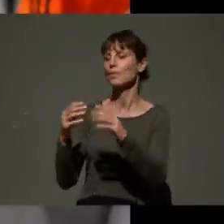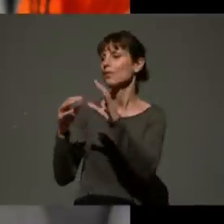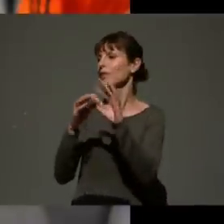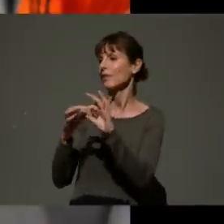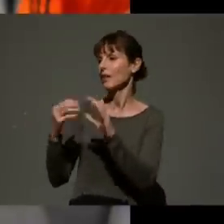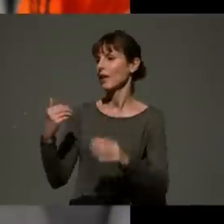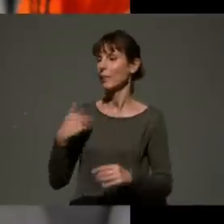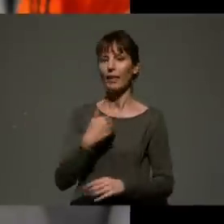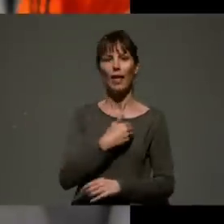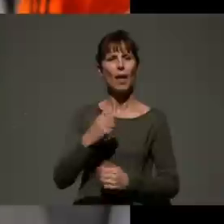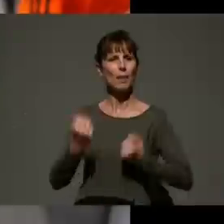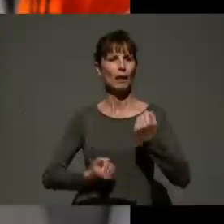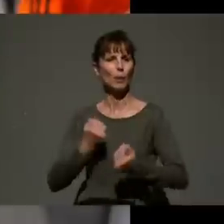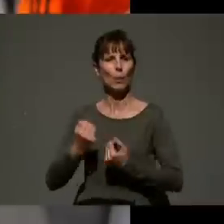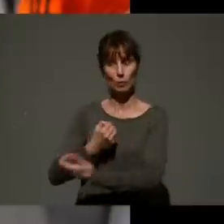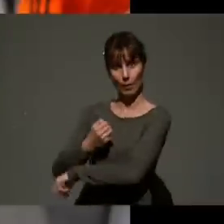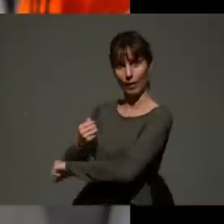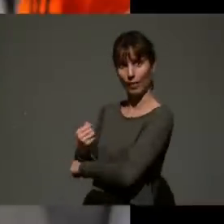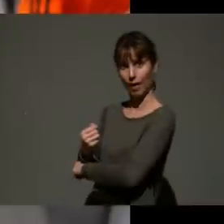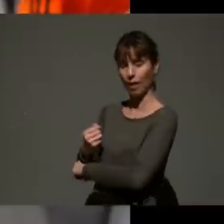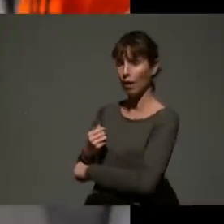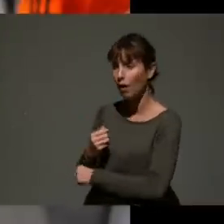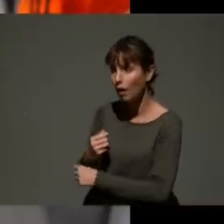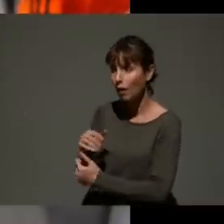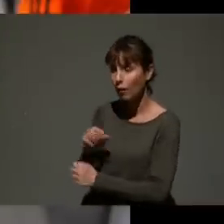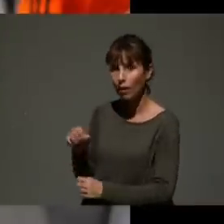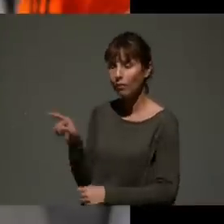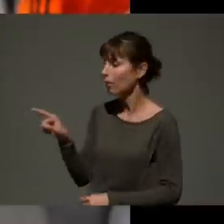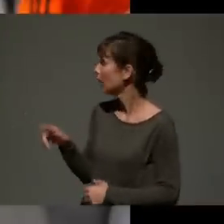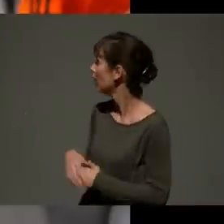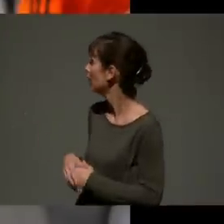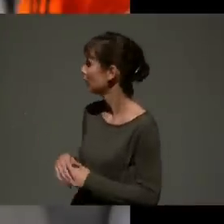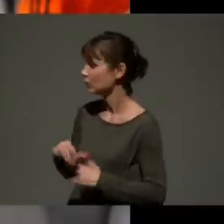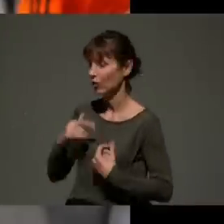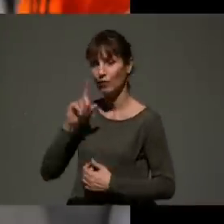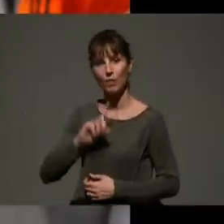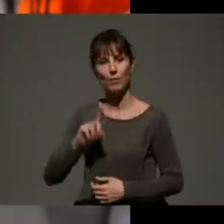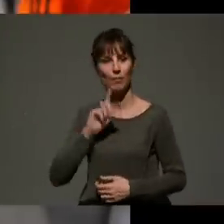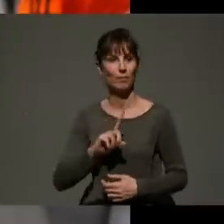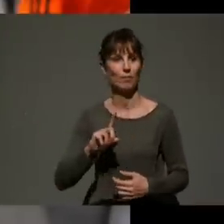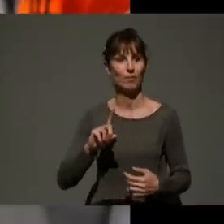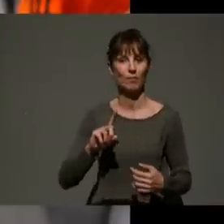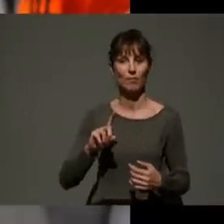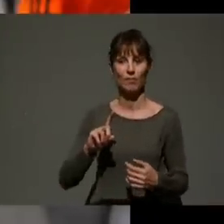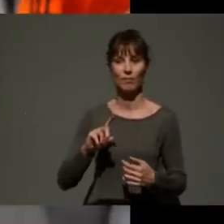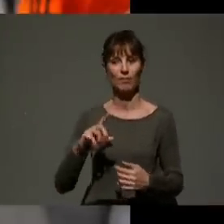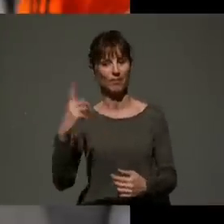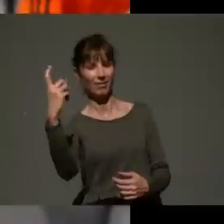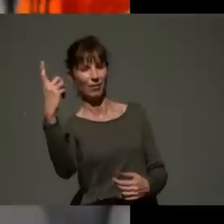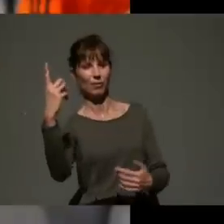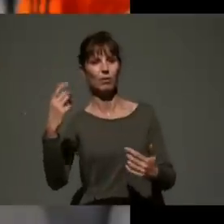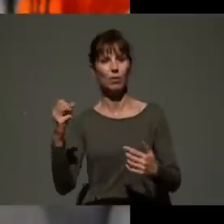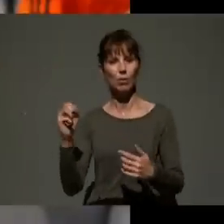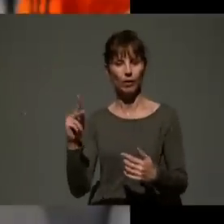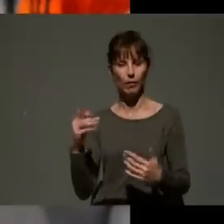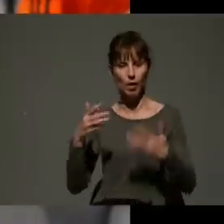la semaine dernière, l'herpocalypse, quand même. Voyez un peu cette jeune femme. Elle se prend en photo, d'accord, mais